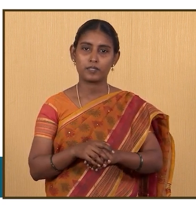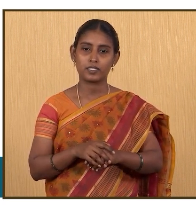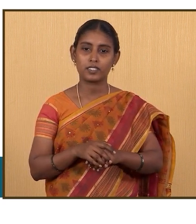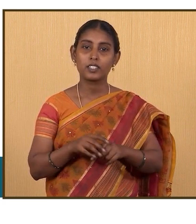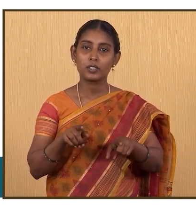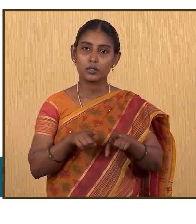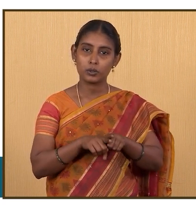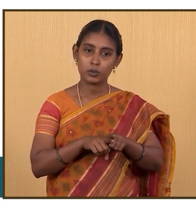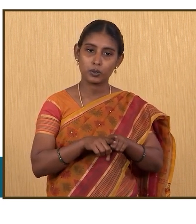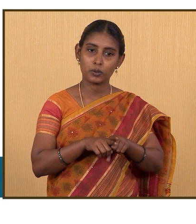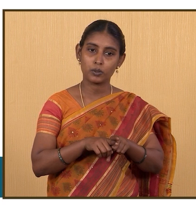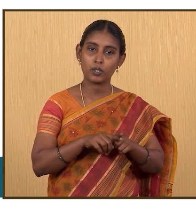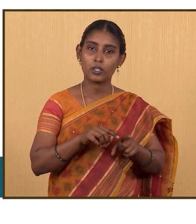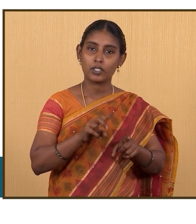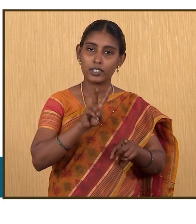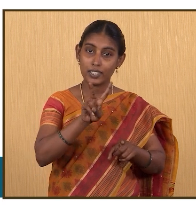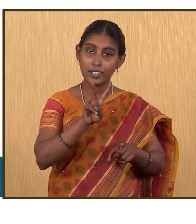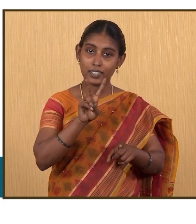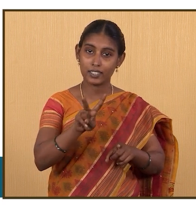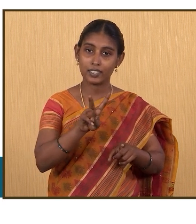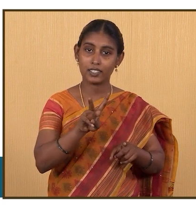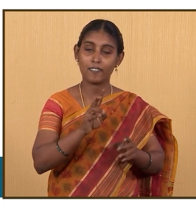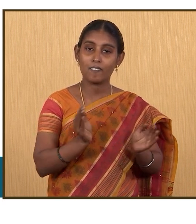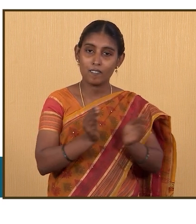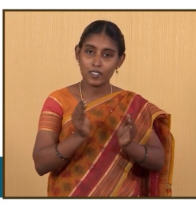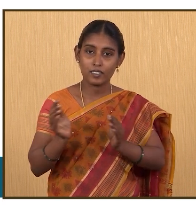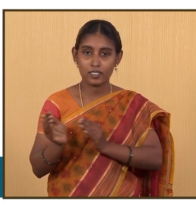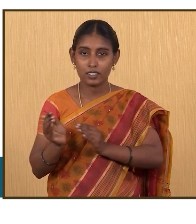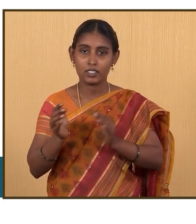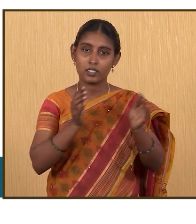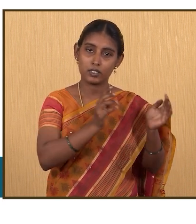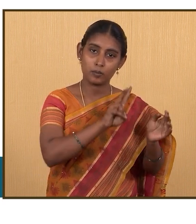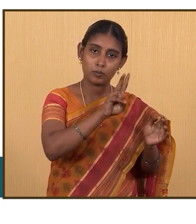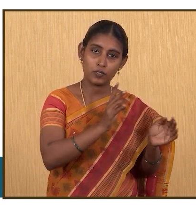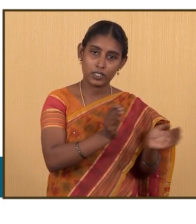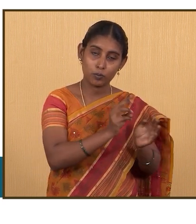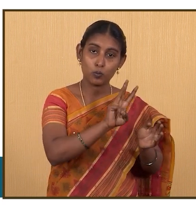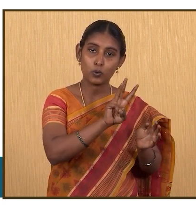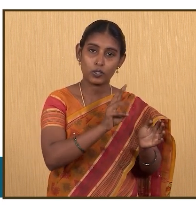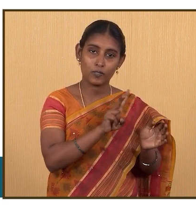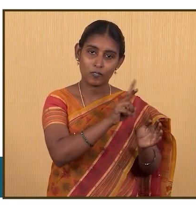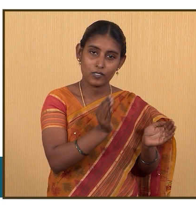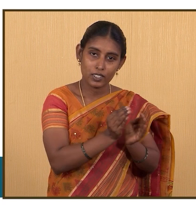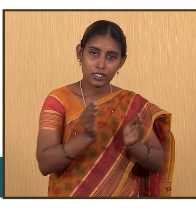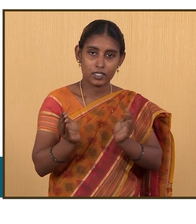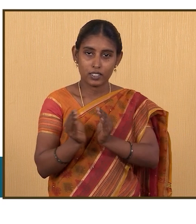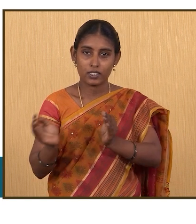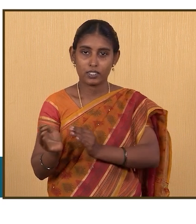கோவிந்தபூர். அதாவது இந்த சுதநதி, காளிகட்டம், கோவிந்தபூர் இந்த 3 கிராமங்களும்